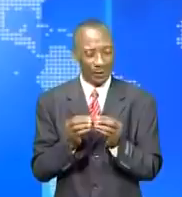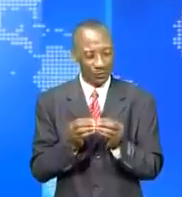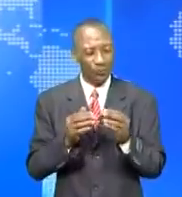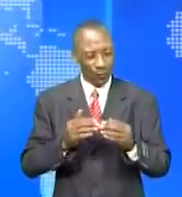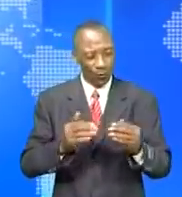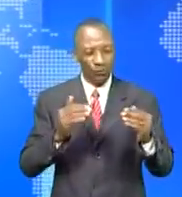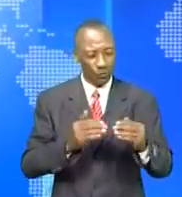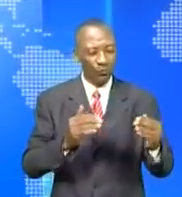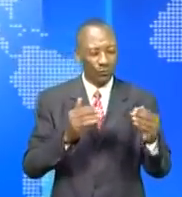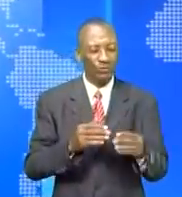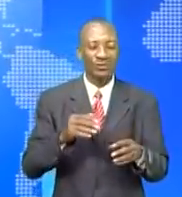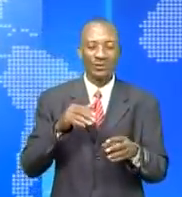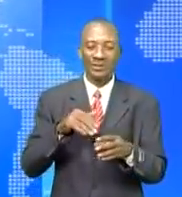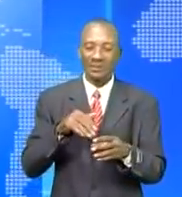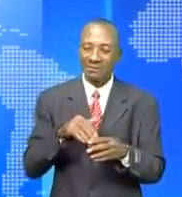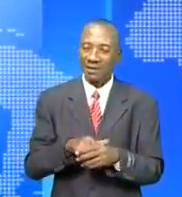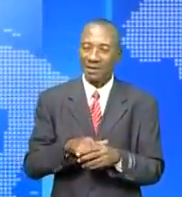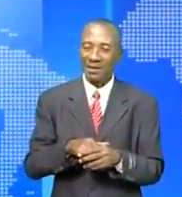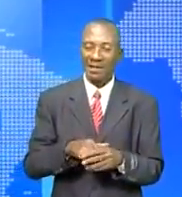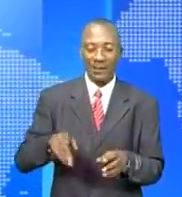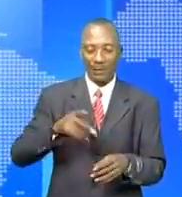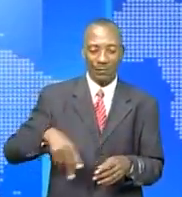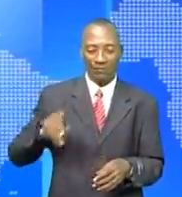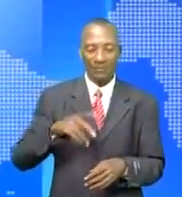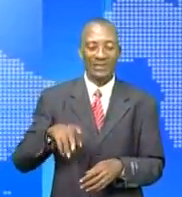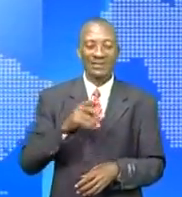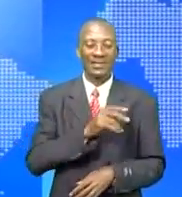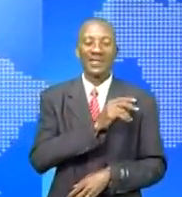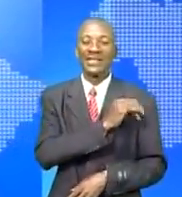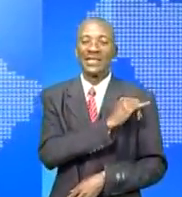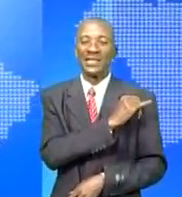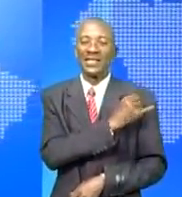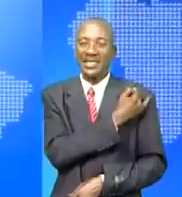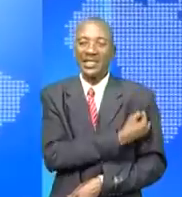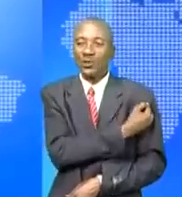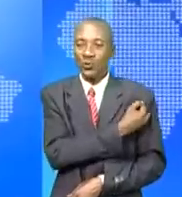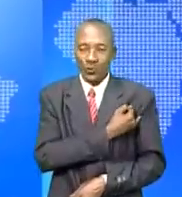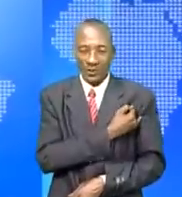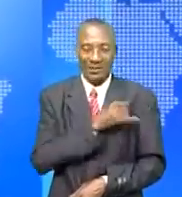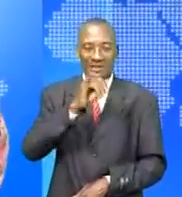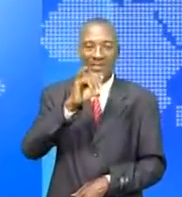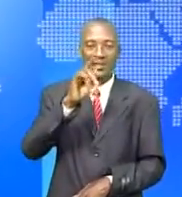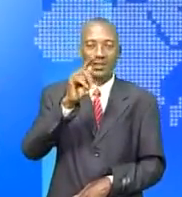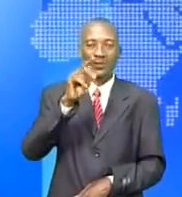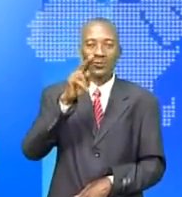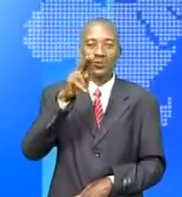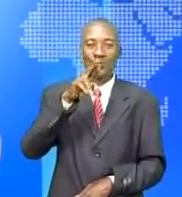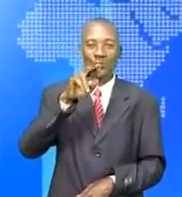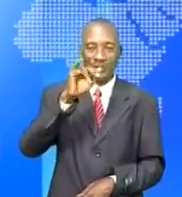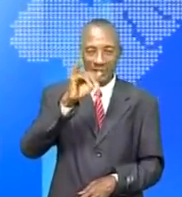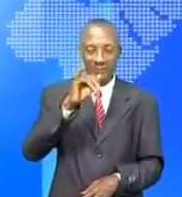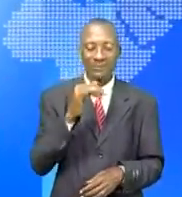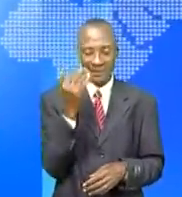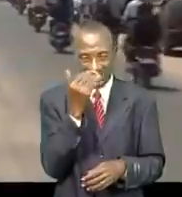la société civile saluent l'avènement des nouvelles autorités militaires dans cette partie du pays, comme le témoignent ces